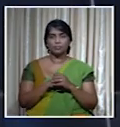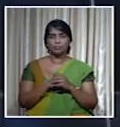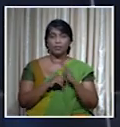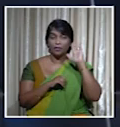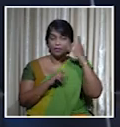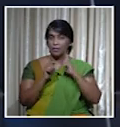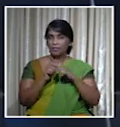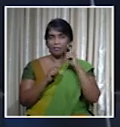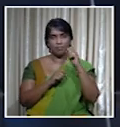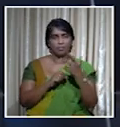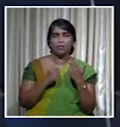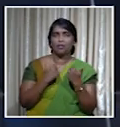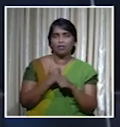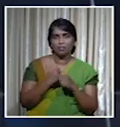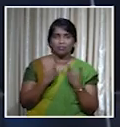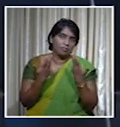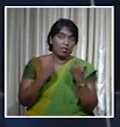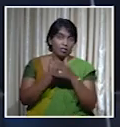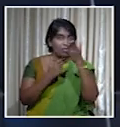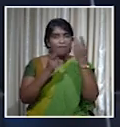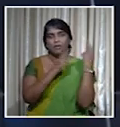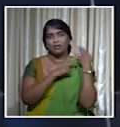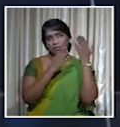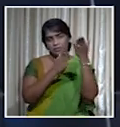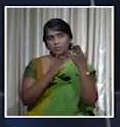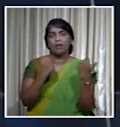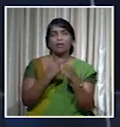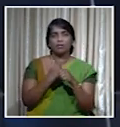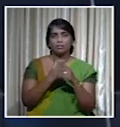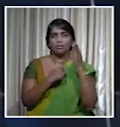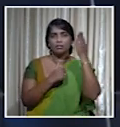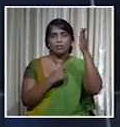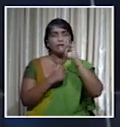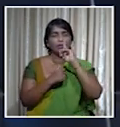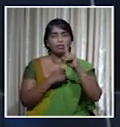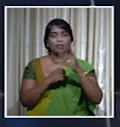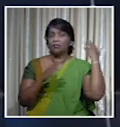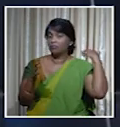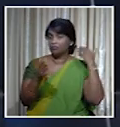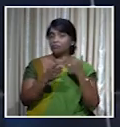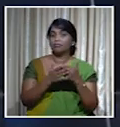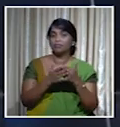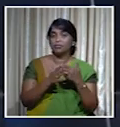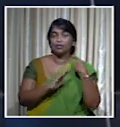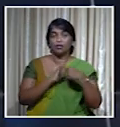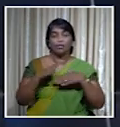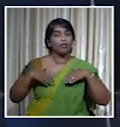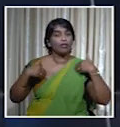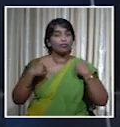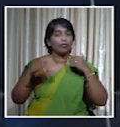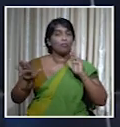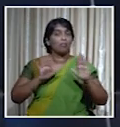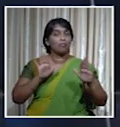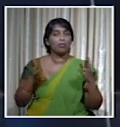විශේෂ දීමනා ක්‍රමවේදයක් හදුවා නම් ඉතින් ඒකටවත් කියන්නත් ඕනේ ඔබතුමල්ලම තමයි. කවුද අර ඉස්සෙල්ල කිව්වනේ මෙච්චර කාලයක් අපේ රටේ සෞඛ්‍ය පාලනය